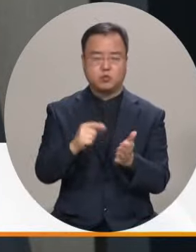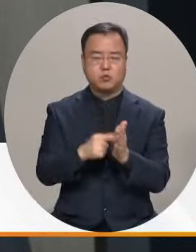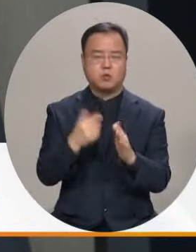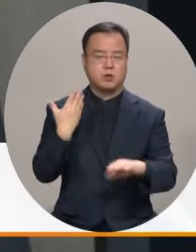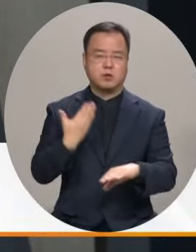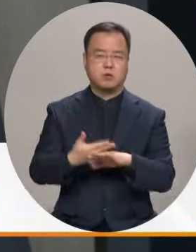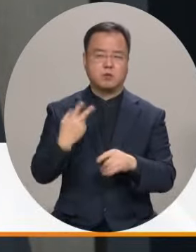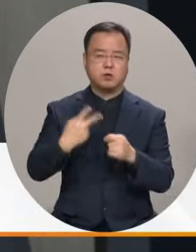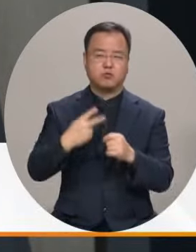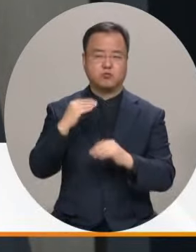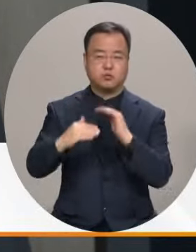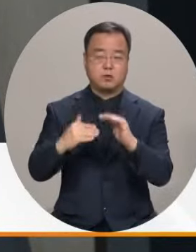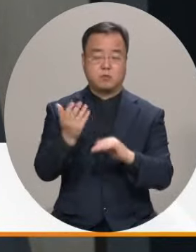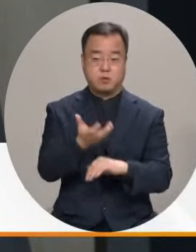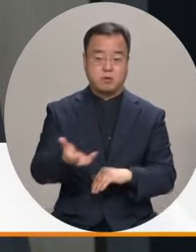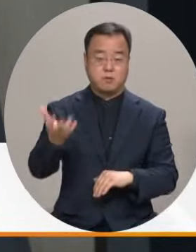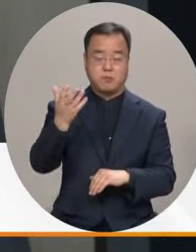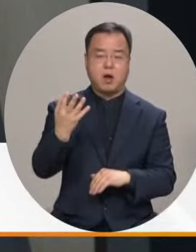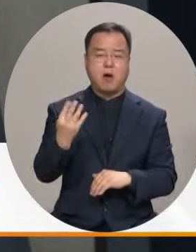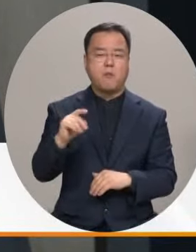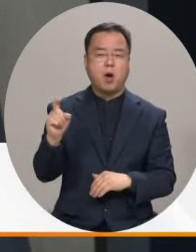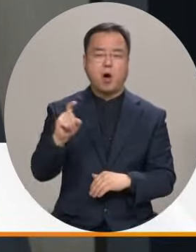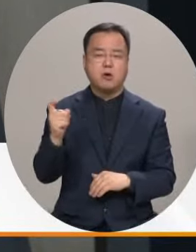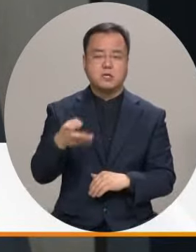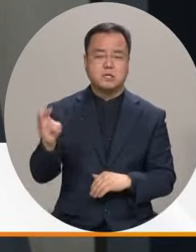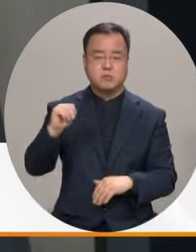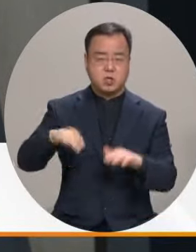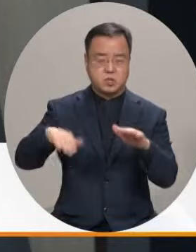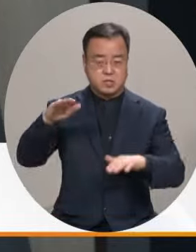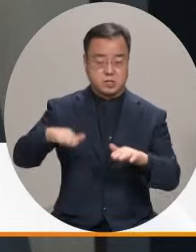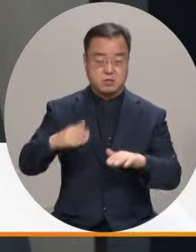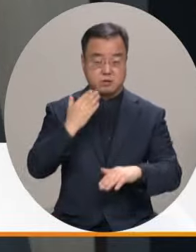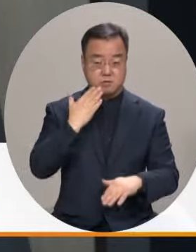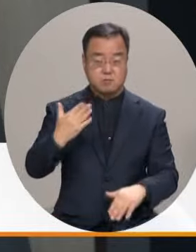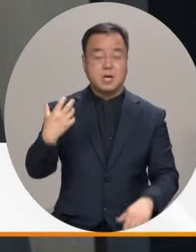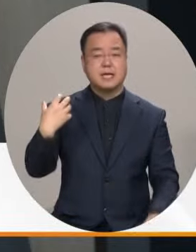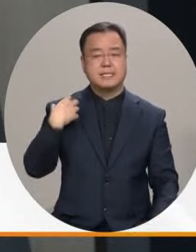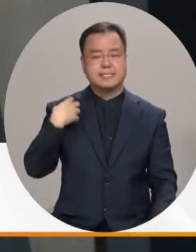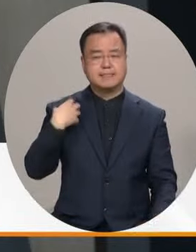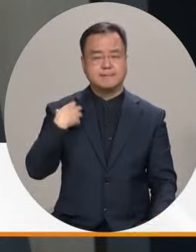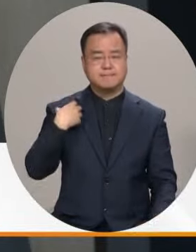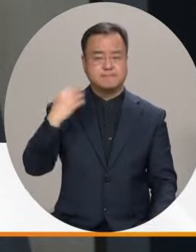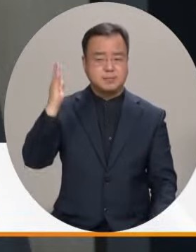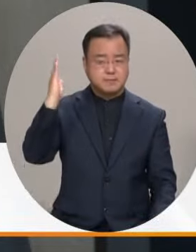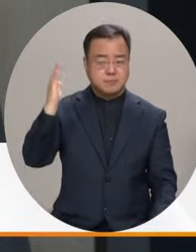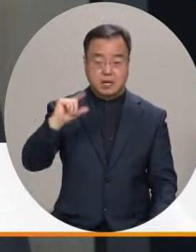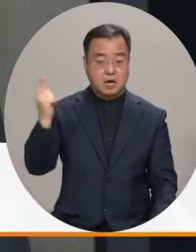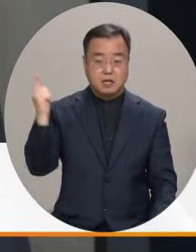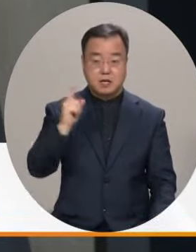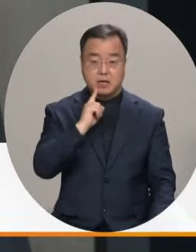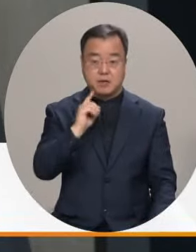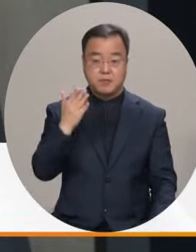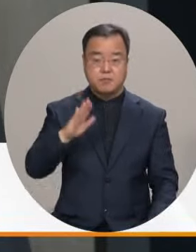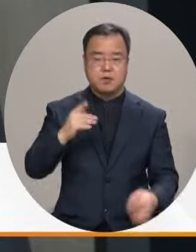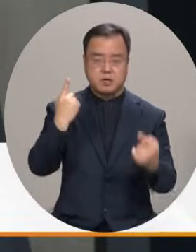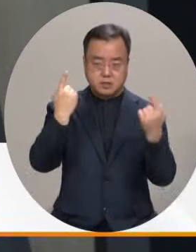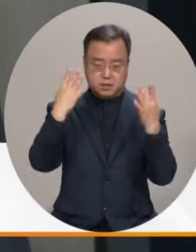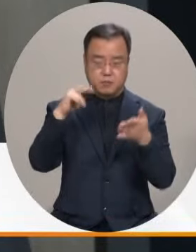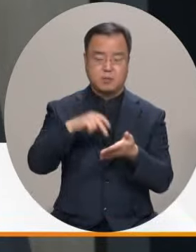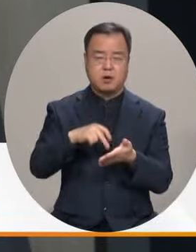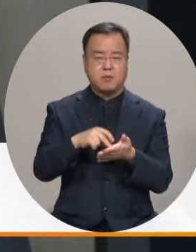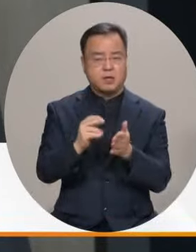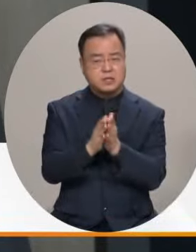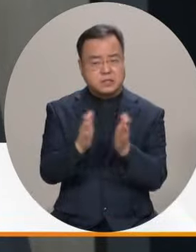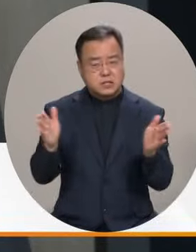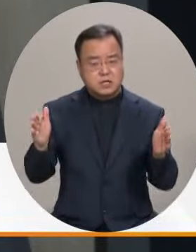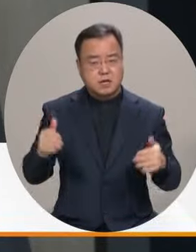높아지면 뭐 몇십억씩 차이가 나 버리게 됩니다 그 의무화는 아니라고는 지만 여전히 대학들 입장에서는 도입을 해야 되는 거